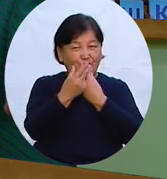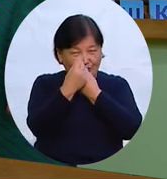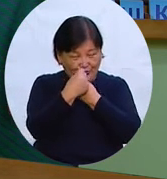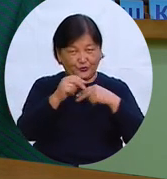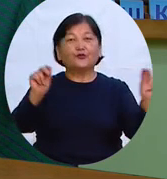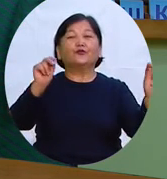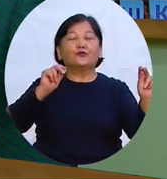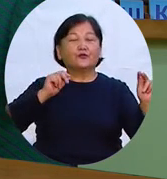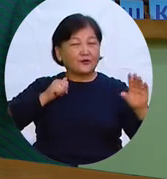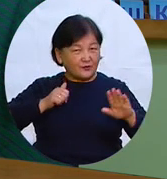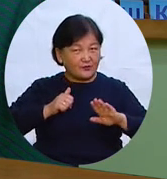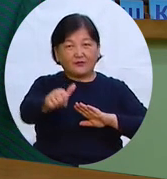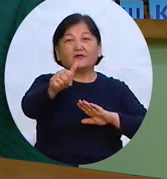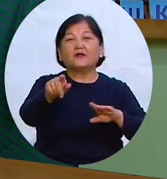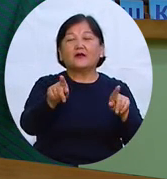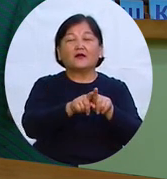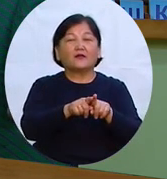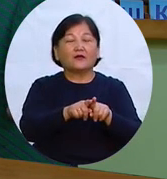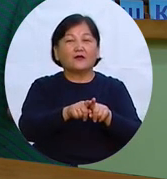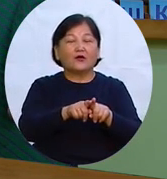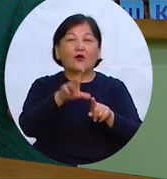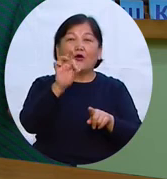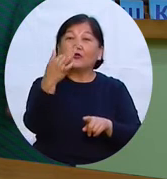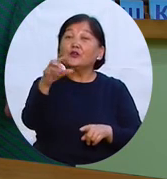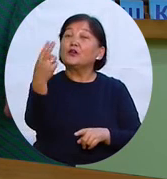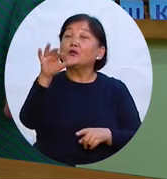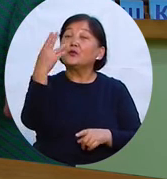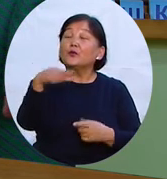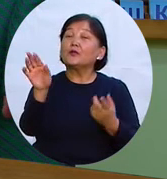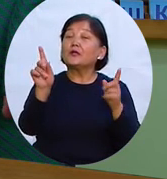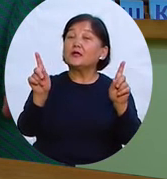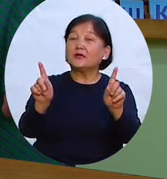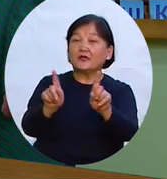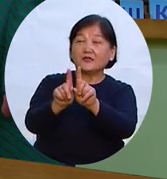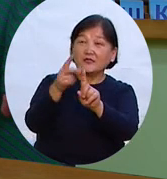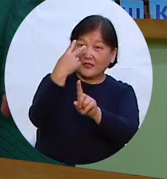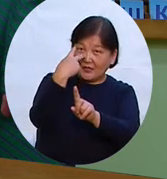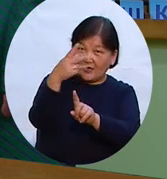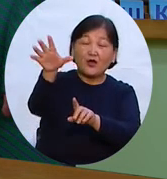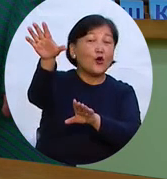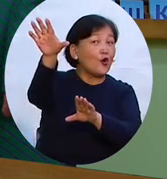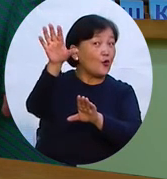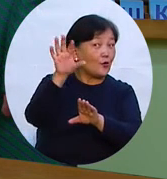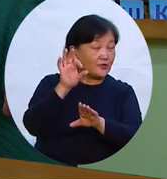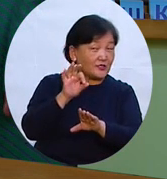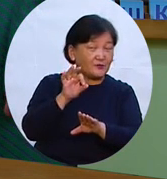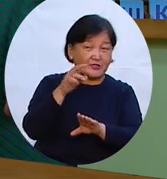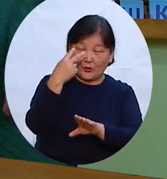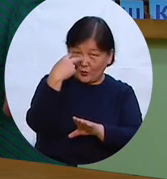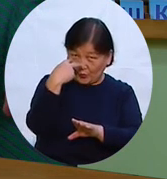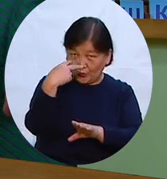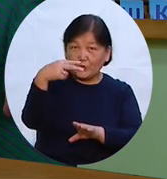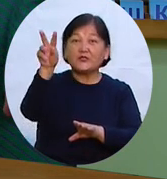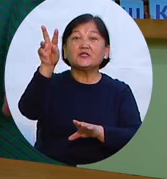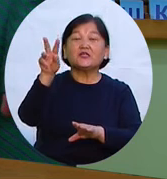За од дийн дунд ижлээ үтсэн юм шиг шүнийн талд адуу янцхан гэдэг нь нэрнэлэг ижлээ үтсэн адуу